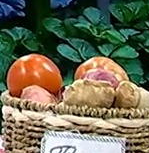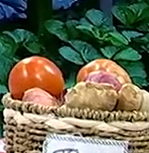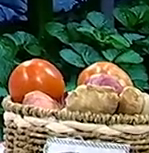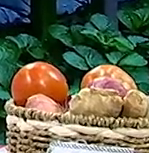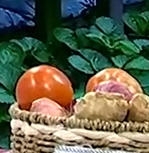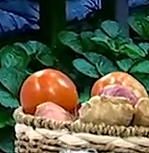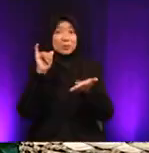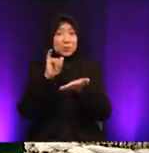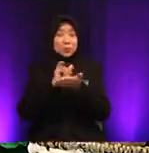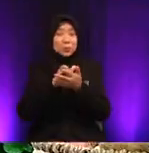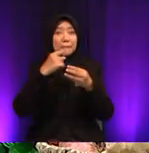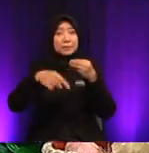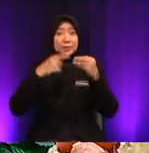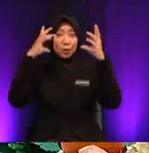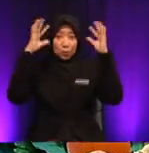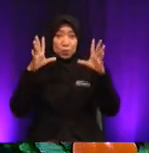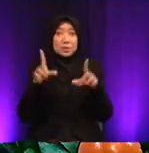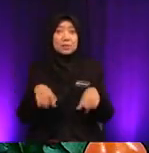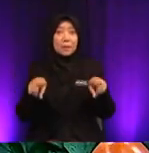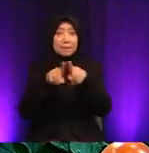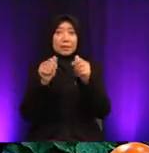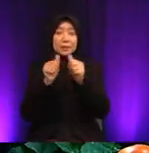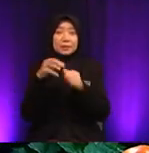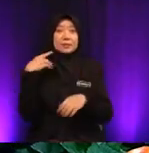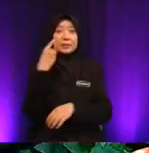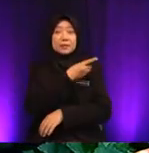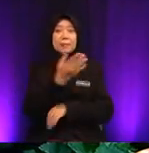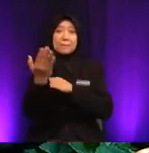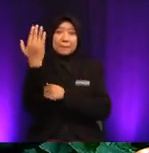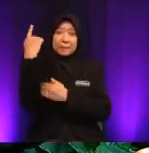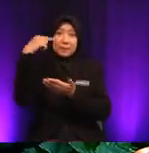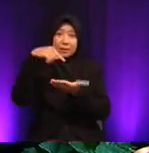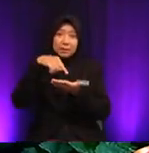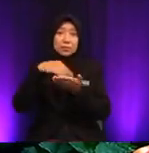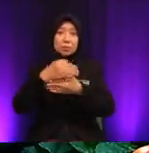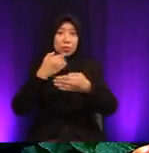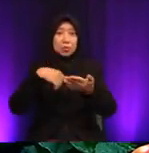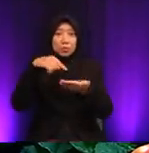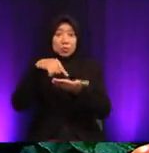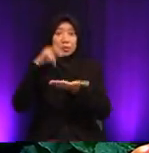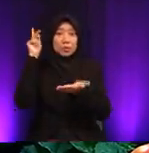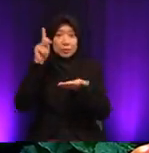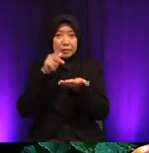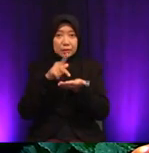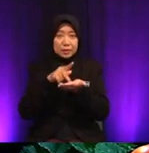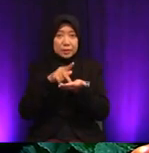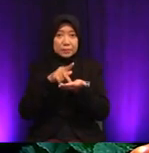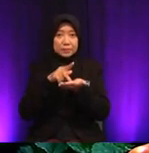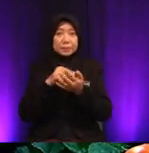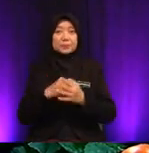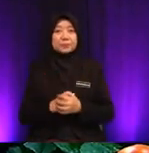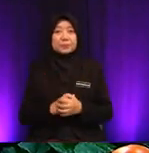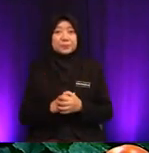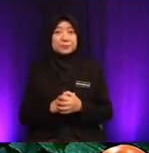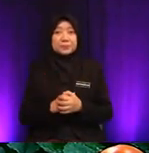itulah dia guru yang akan bersama dengan kita kali ini tapi sebelum itu sebelum kita memperkenalkan guru kita Saya tidak memperkenalkan terlebih